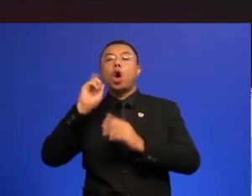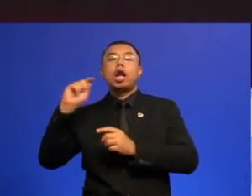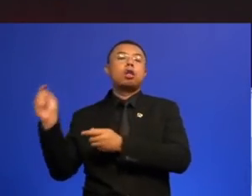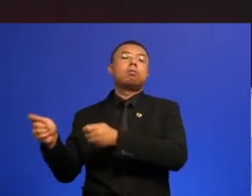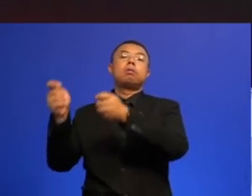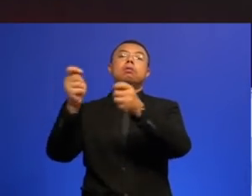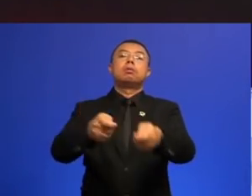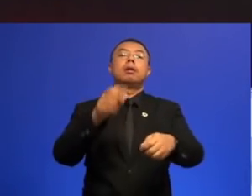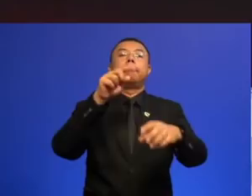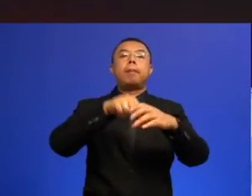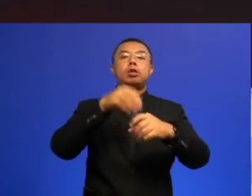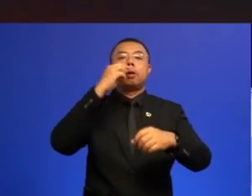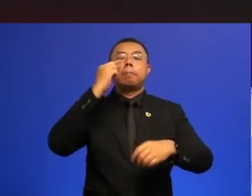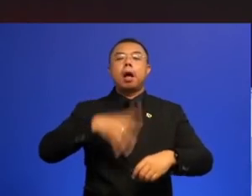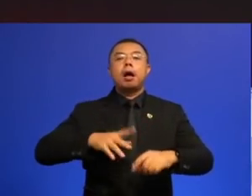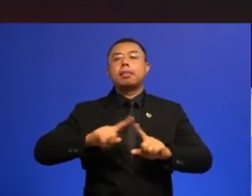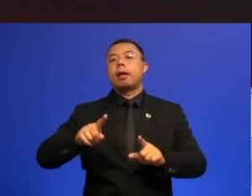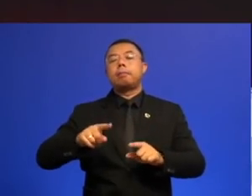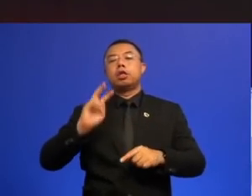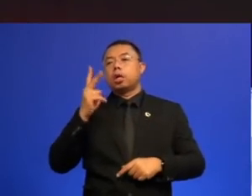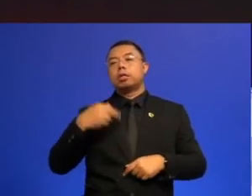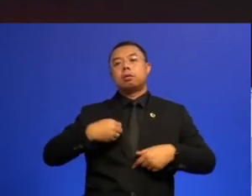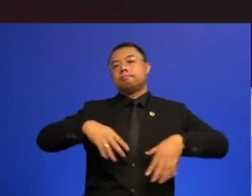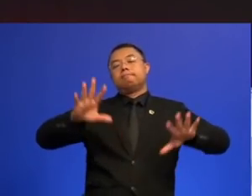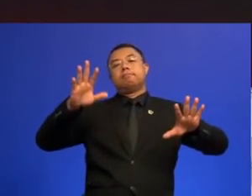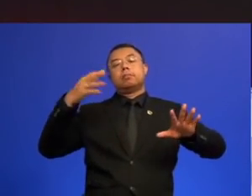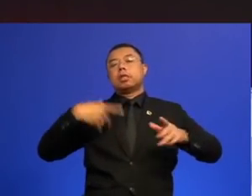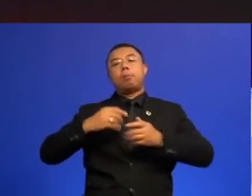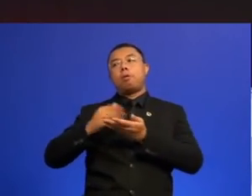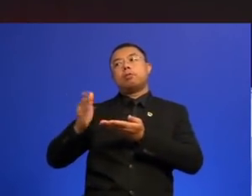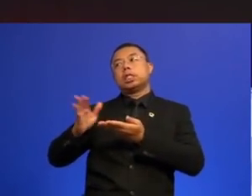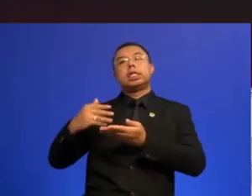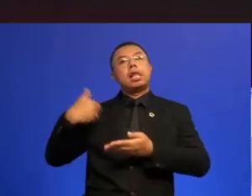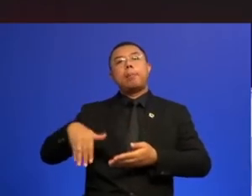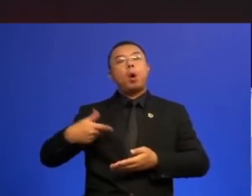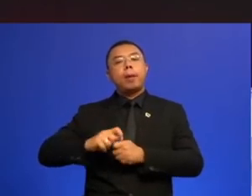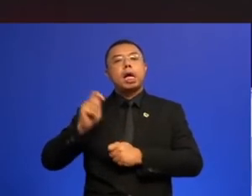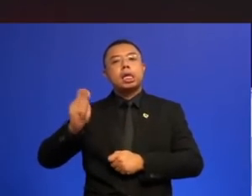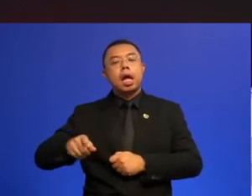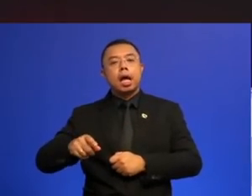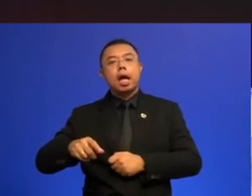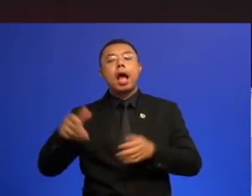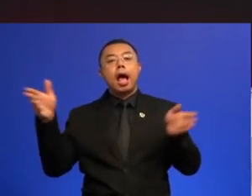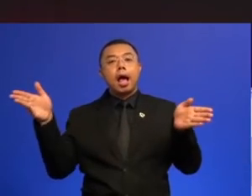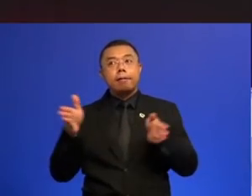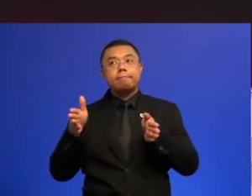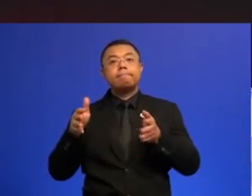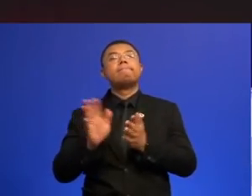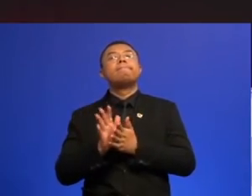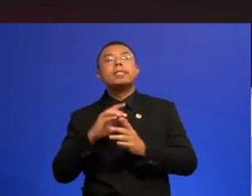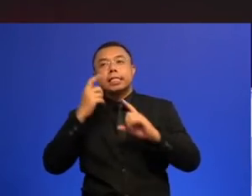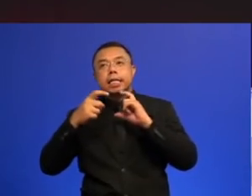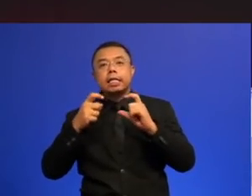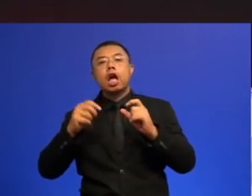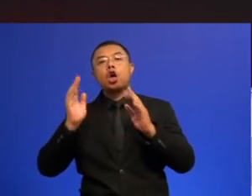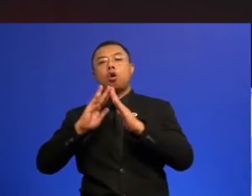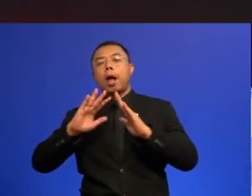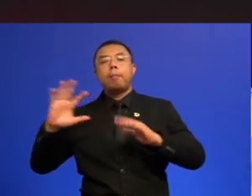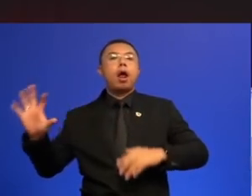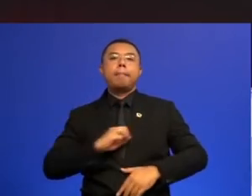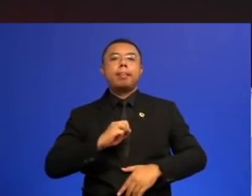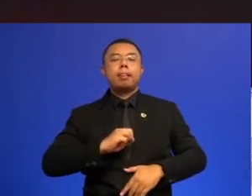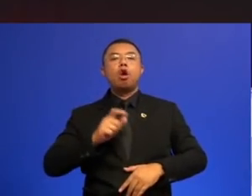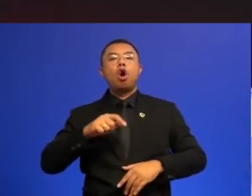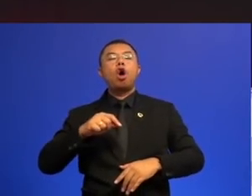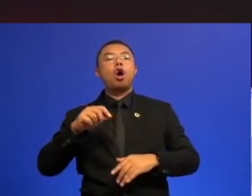tua. Tetapi saudara saya lepas tanggung jawab, tidak membayari cicilan di bank. Singkat cerita, rumah mau disita bank, orang